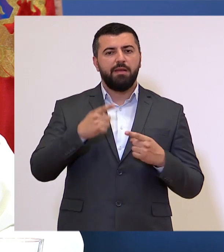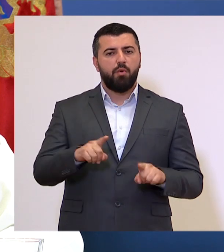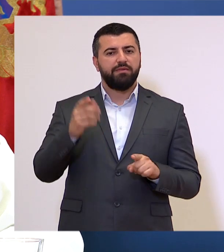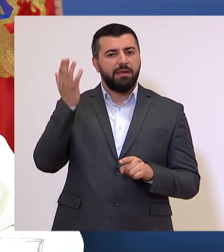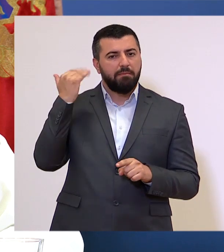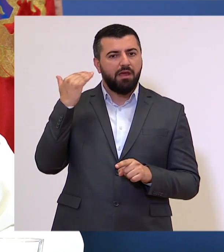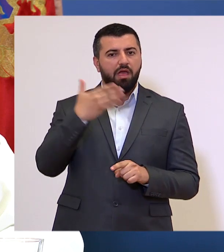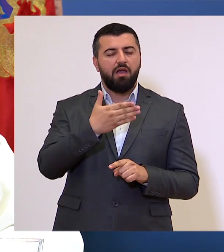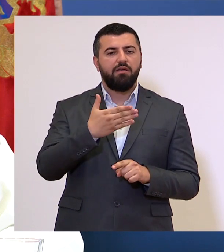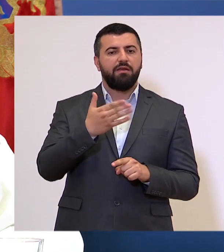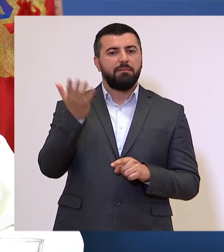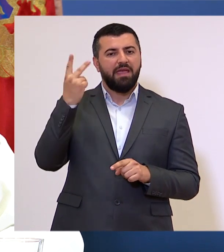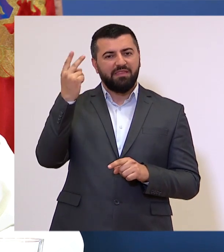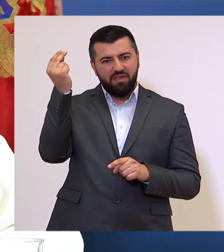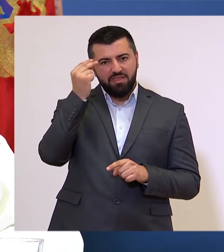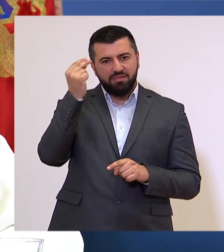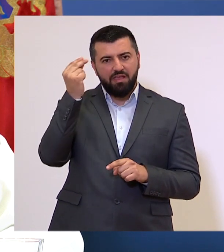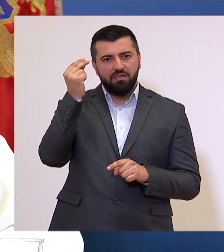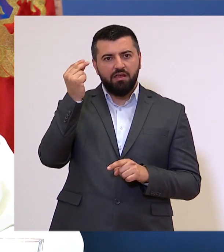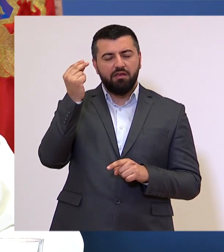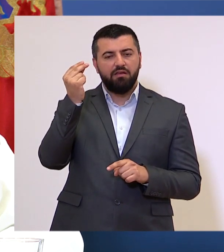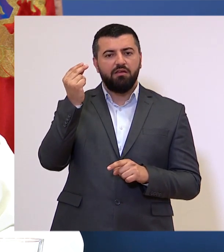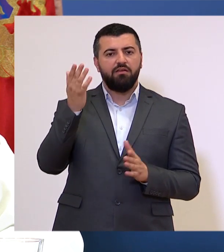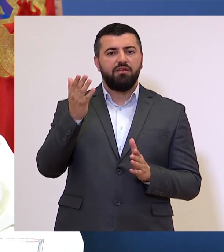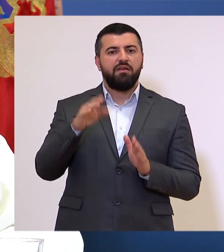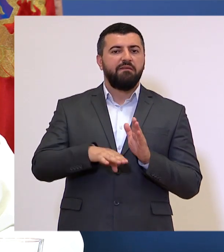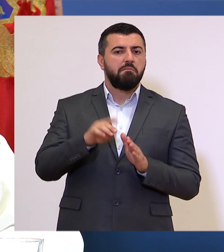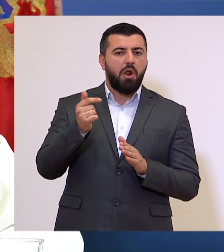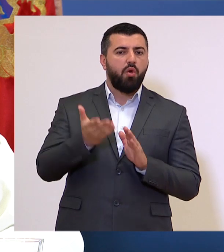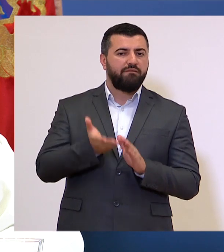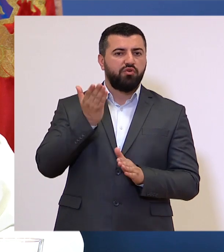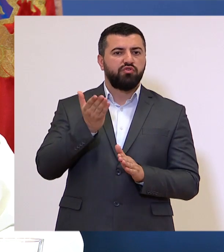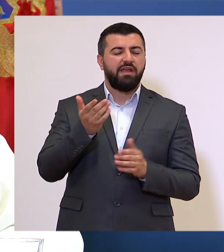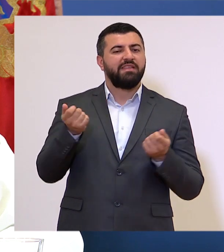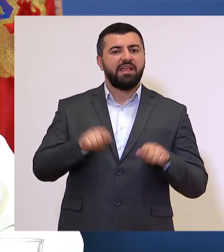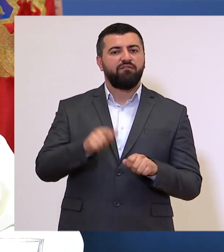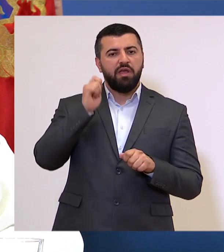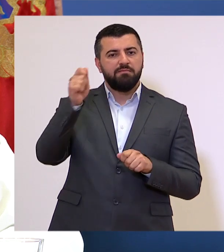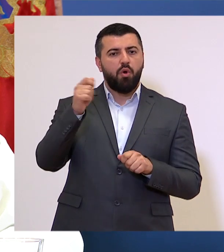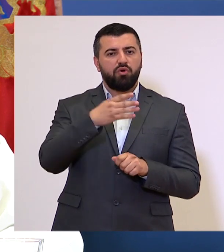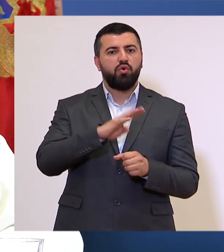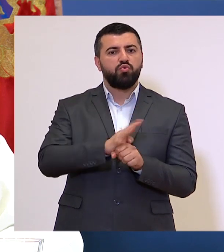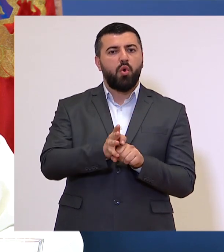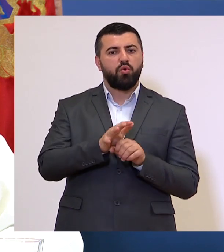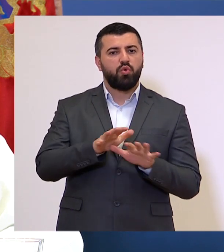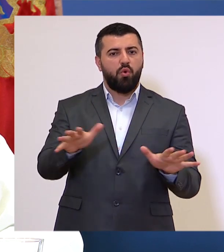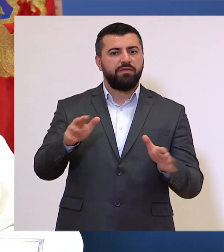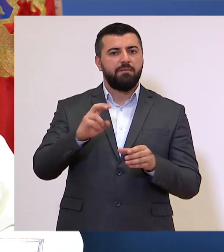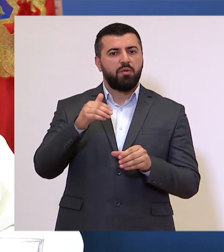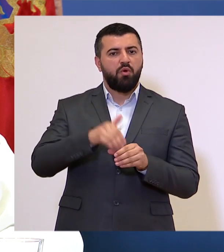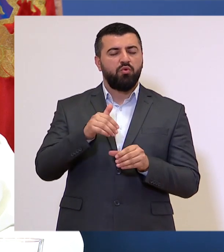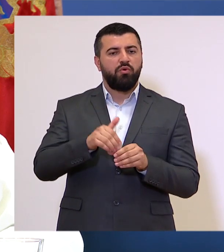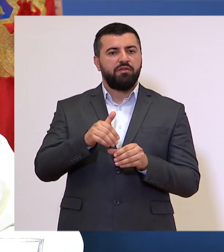bila prije 2 nedelje ili koji dan više zatvorena zbog epidemiološke situacije tamo koji